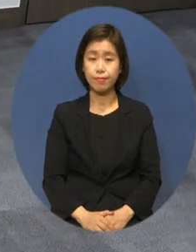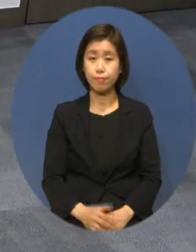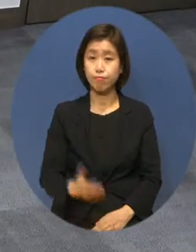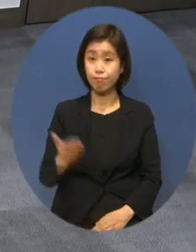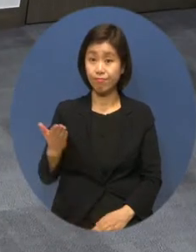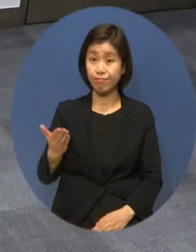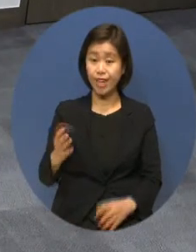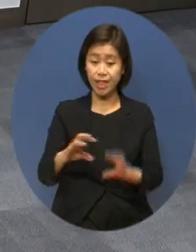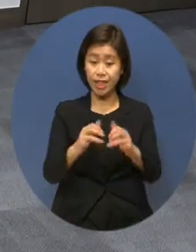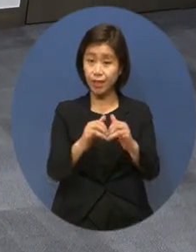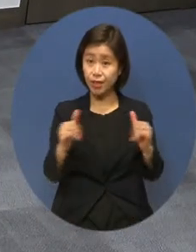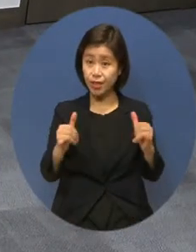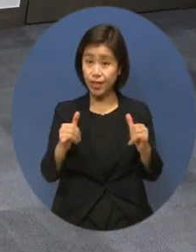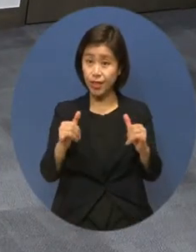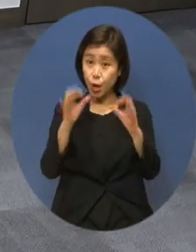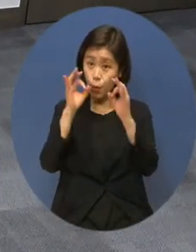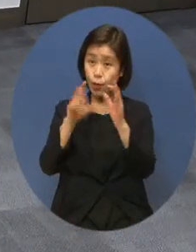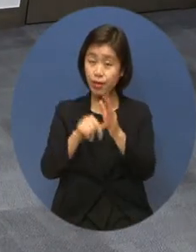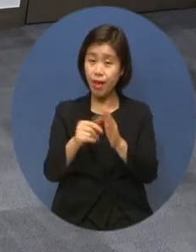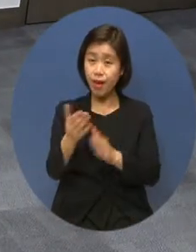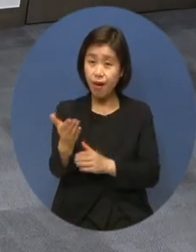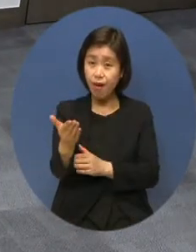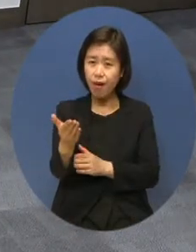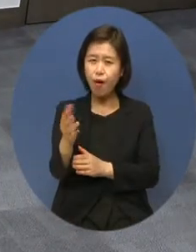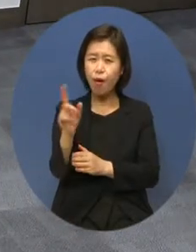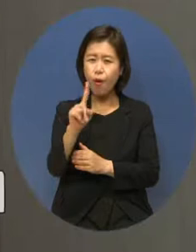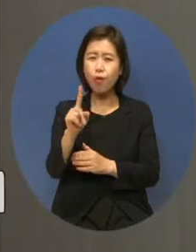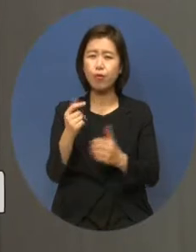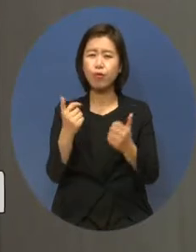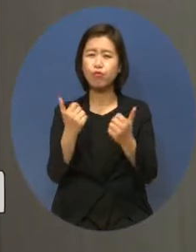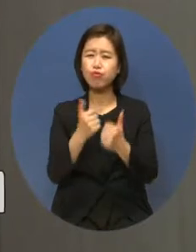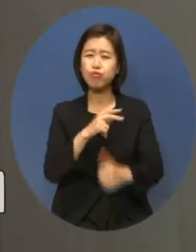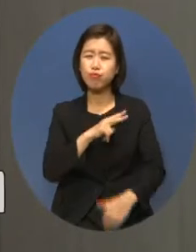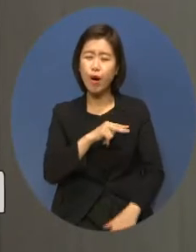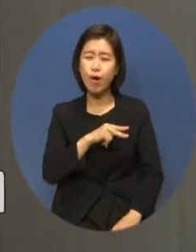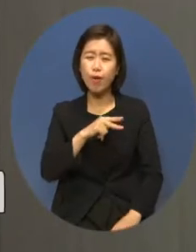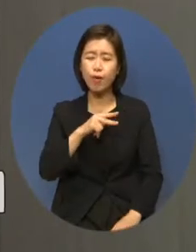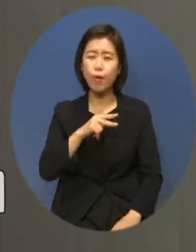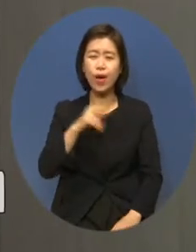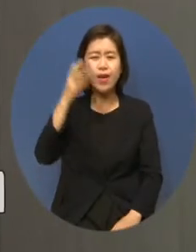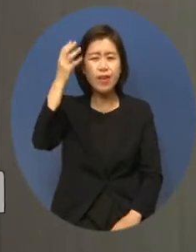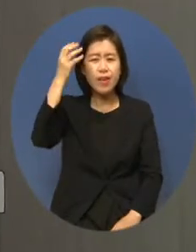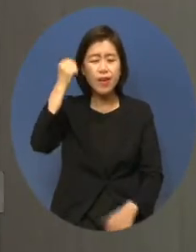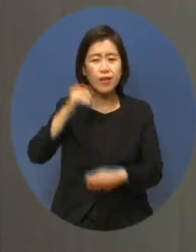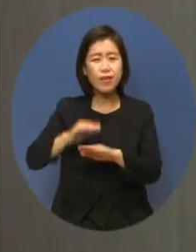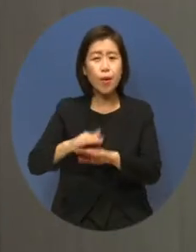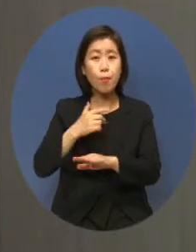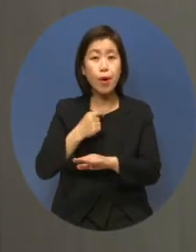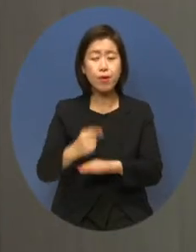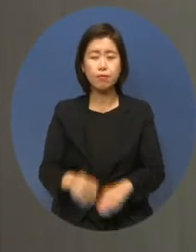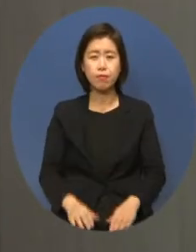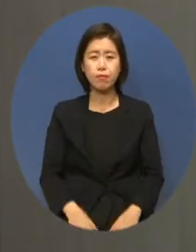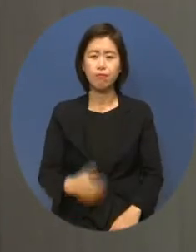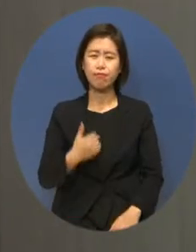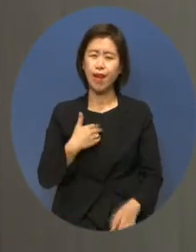국회의원으로 기억이 되고 싶으신가요? 네, 늘 고민하는 건데요. 그러니까